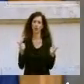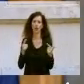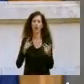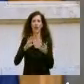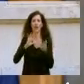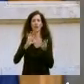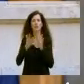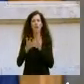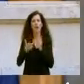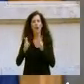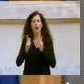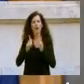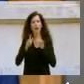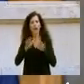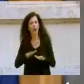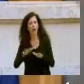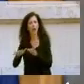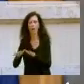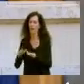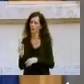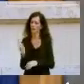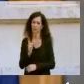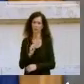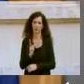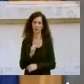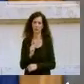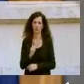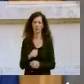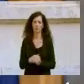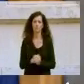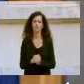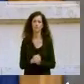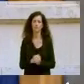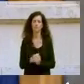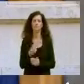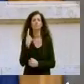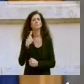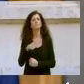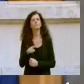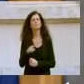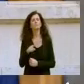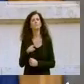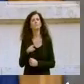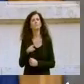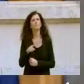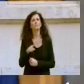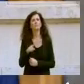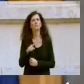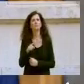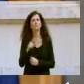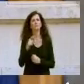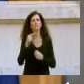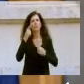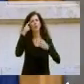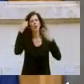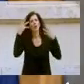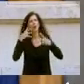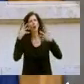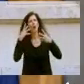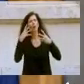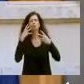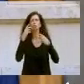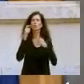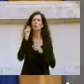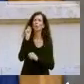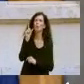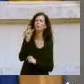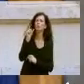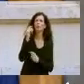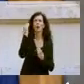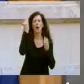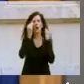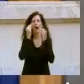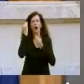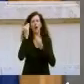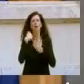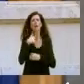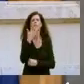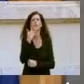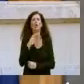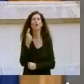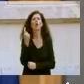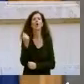e vorrei ribaltare dal punto vista culturale la logica vorrei che la corte dei conti si chiamasse a